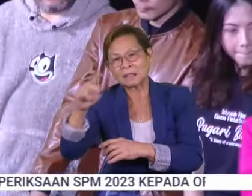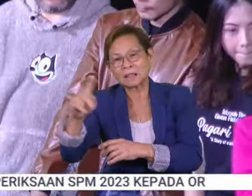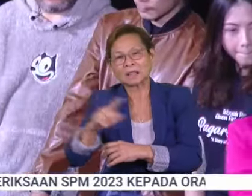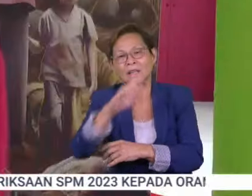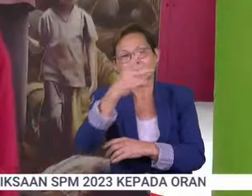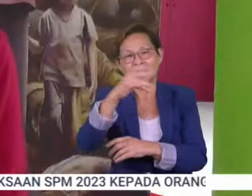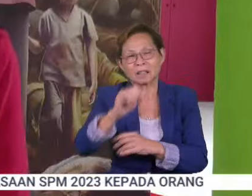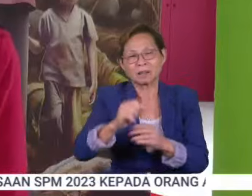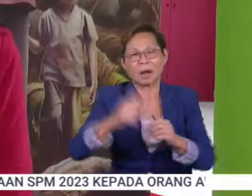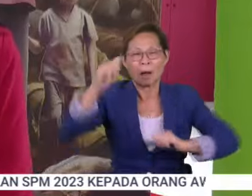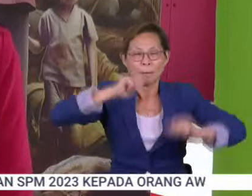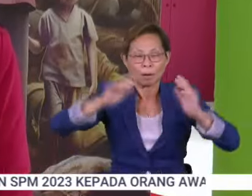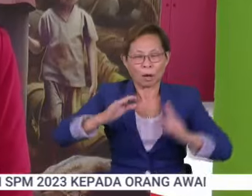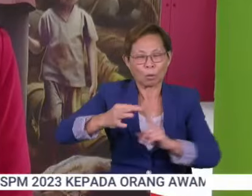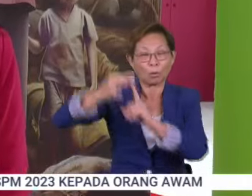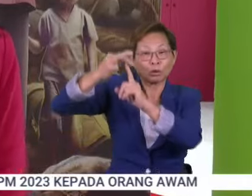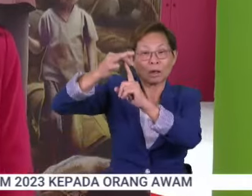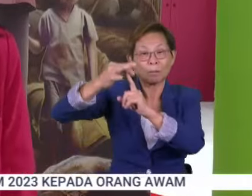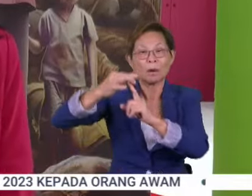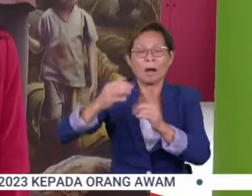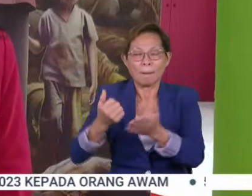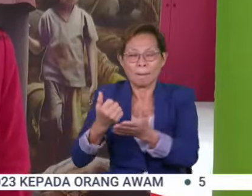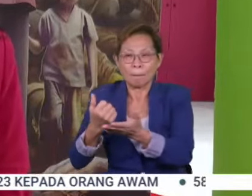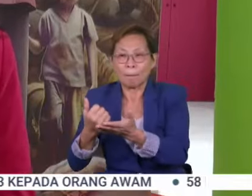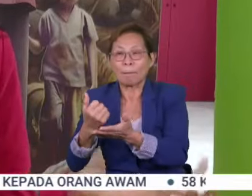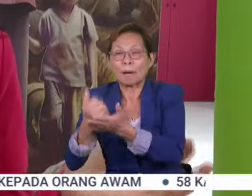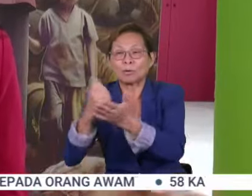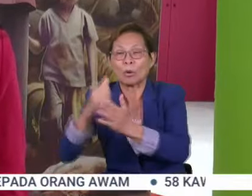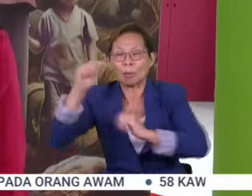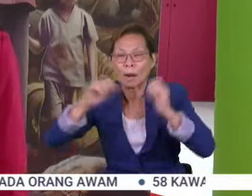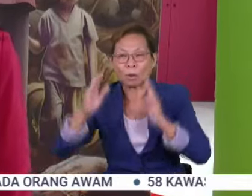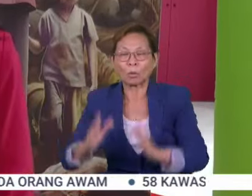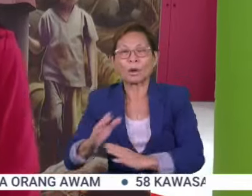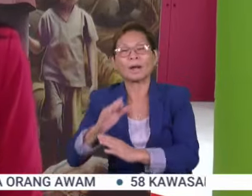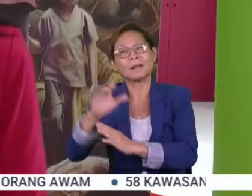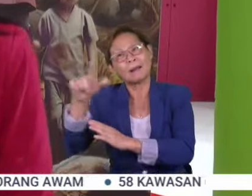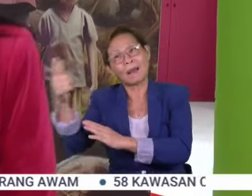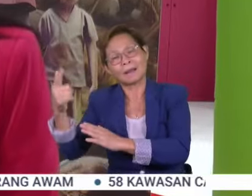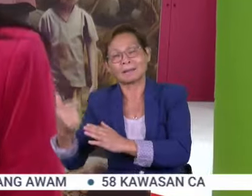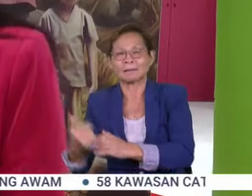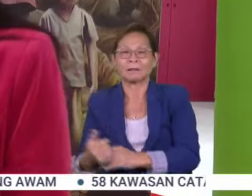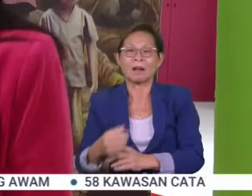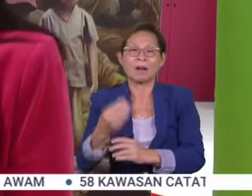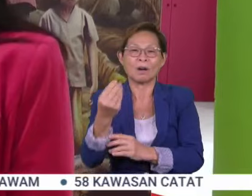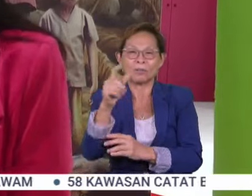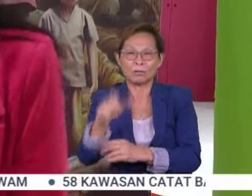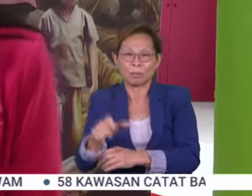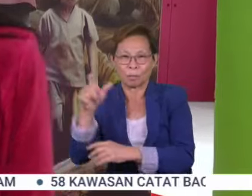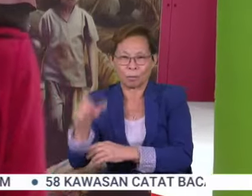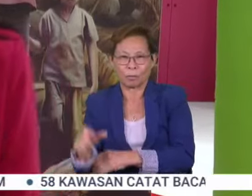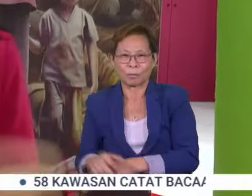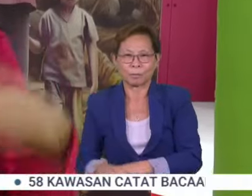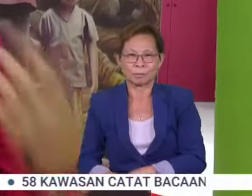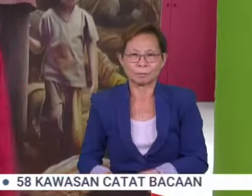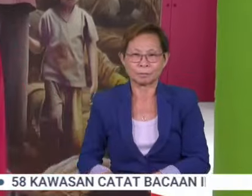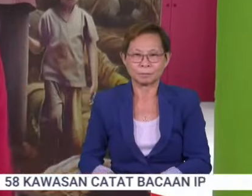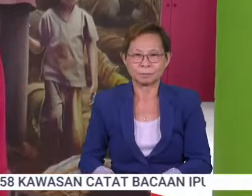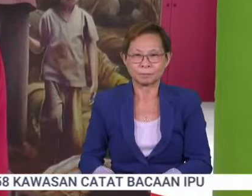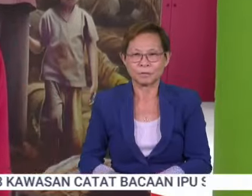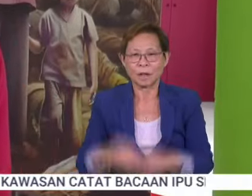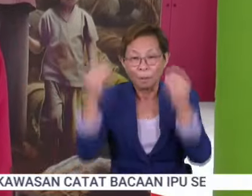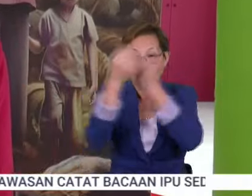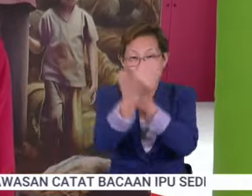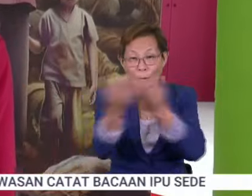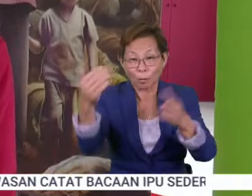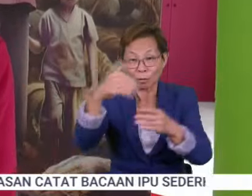sebagai teraju utama, dan dibantu pelakon lain seperti Andy Teh, Alvin Wong dan Michael Ang. Apa yang ada mesej yang nak